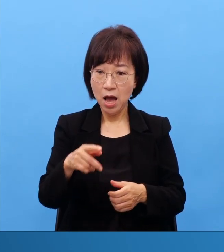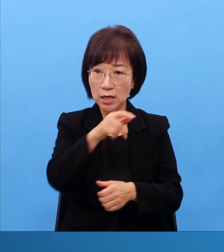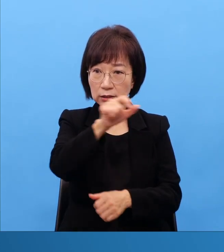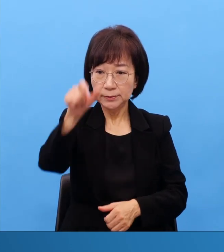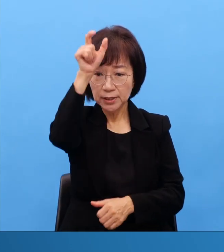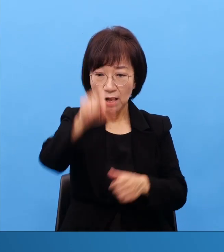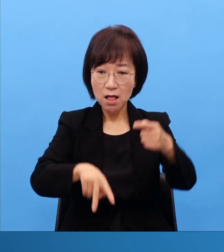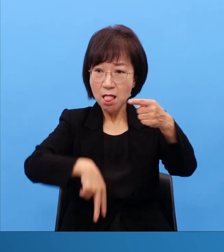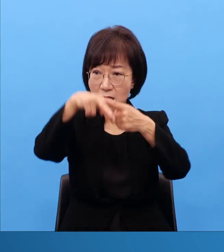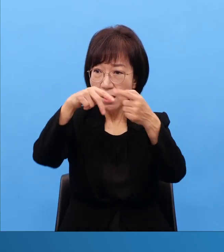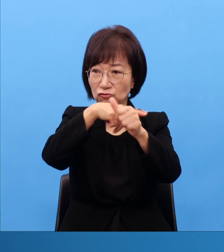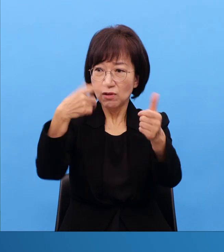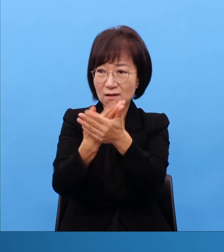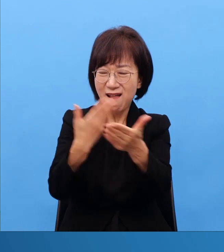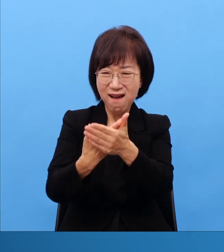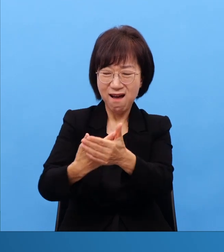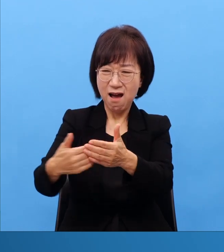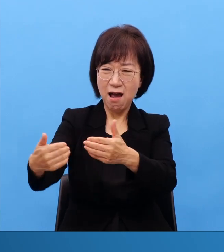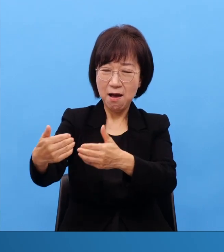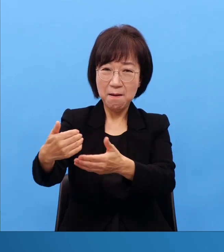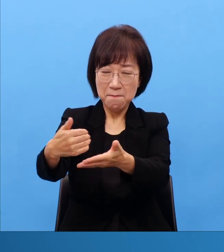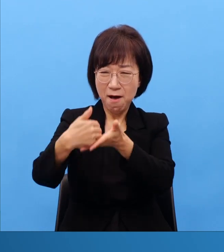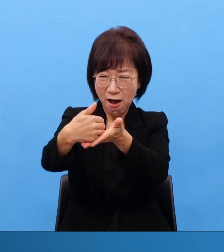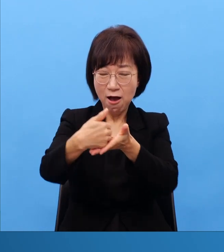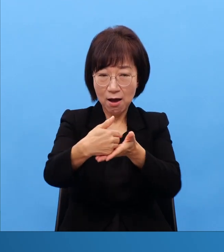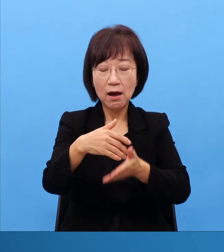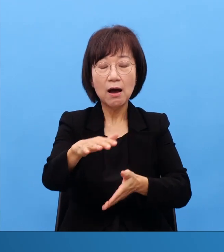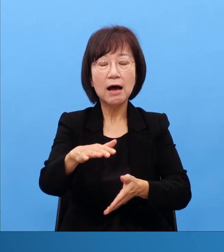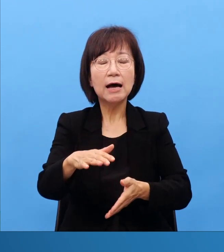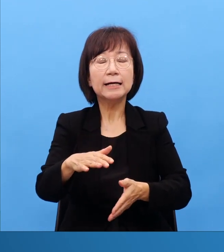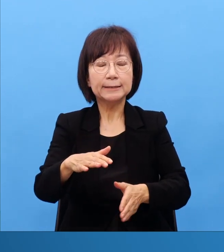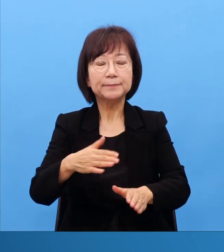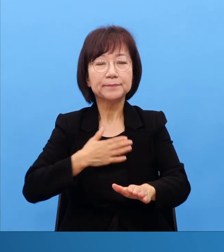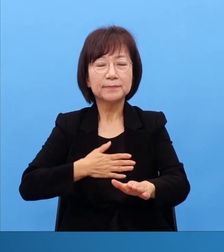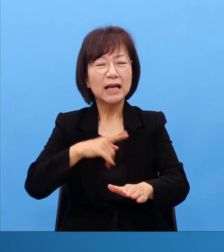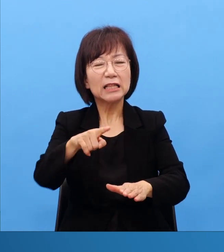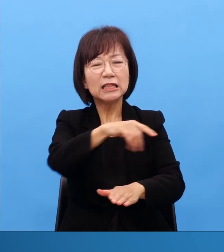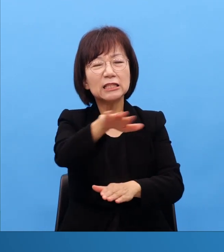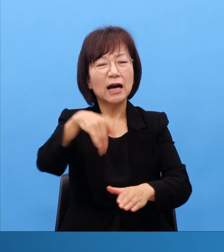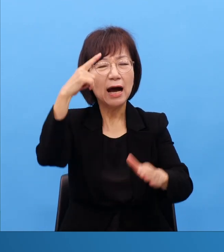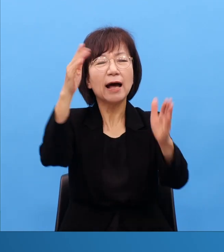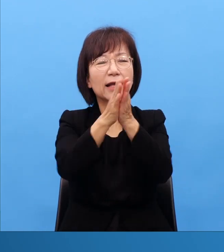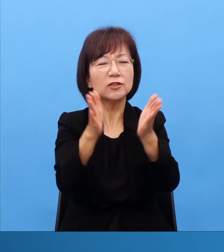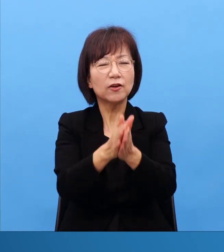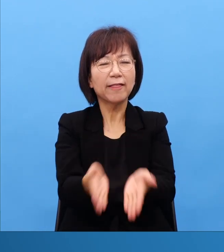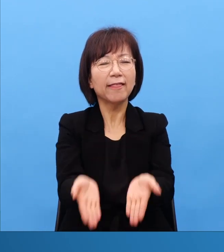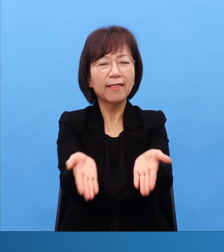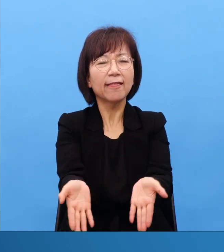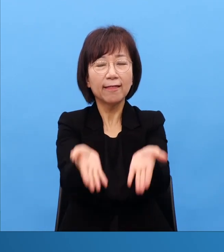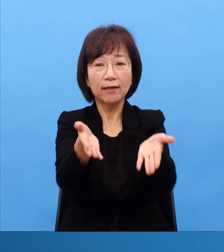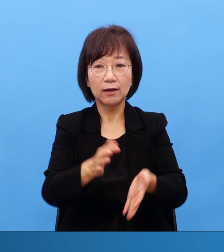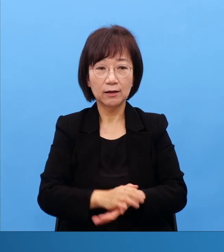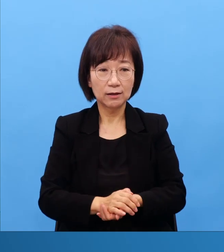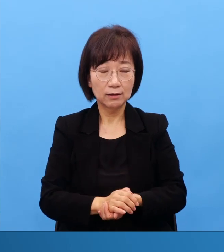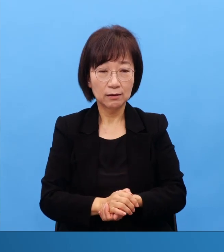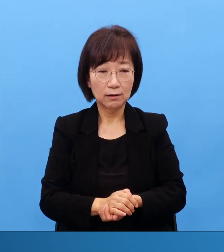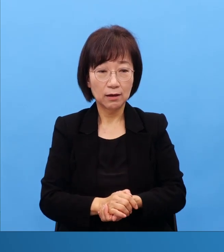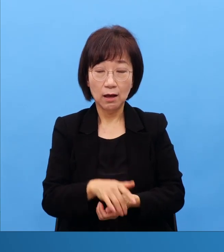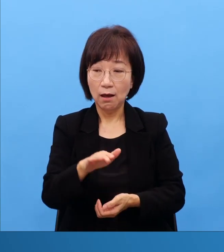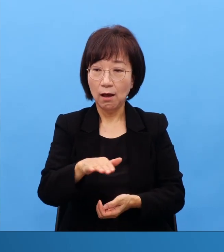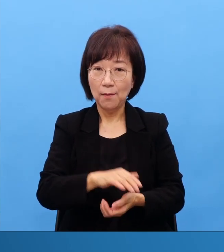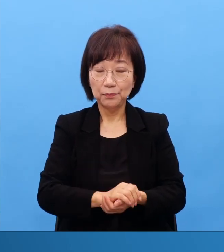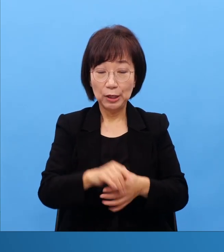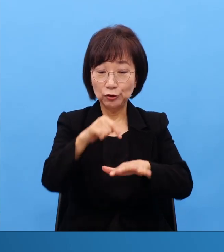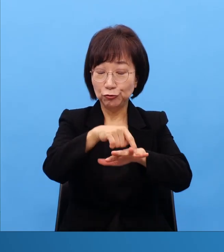as you please. 유월절 되면 한 명 살려주는데 이때 내보내고 아니다.